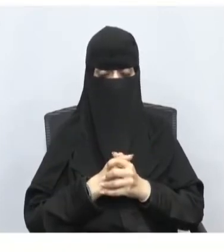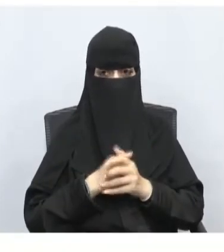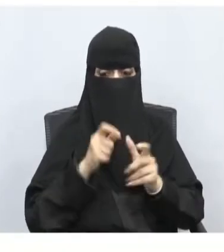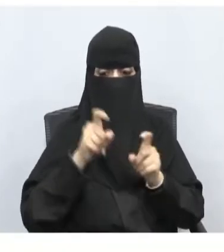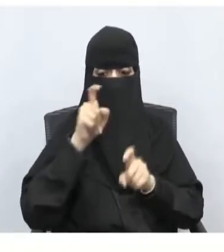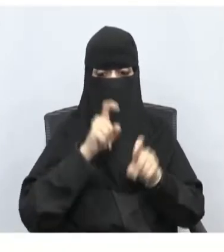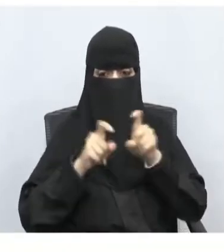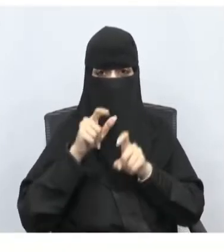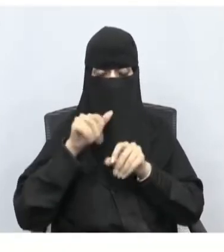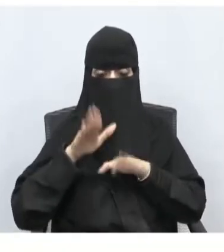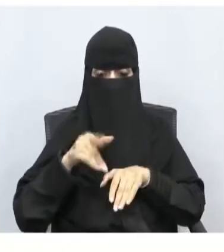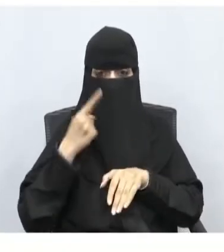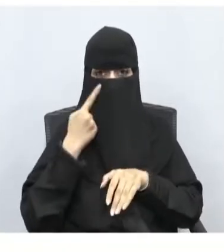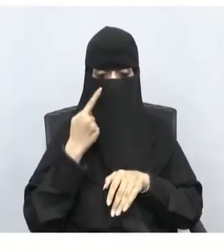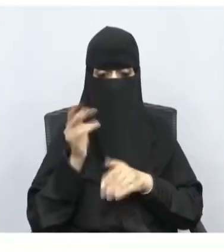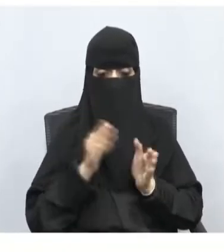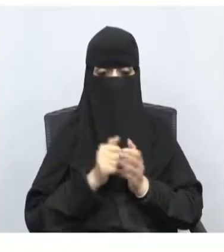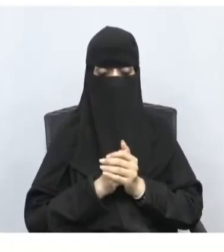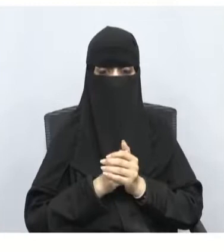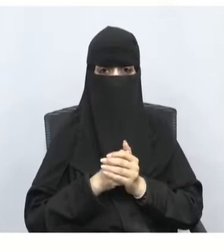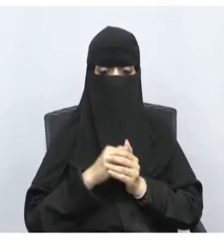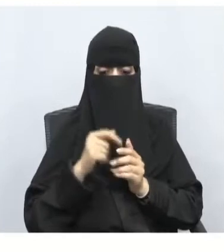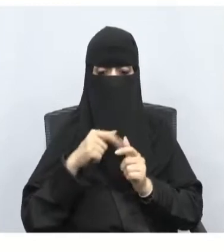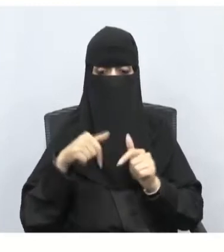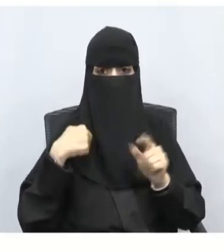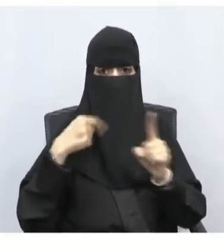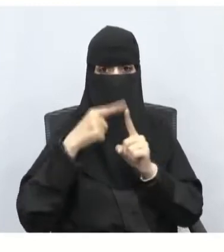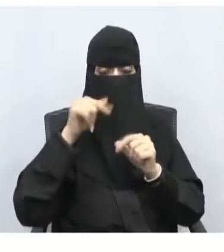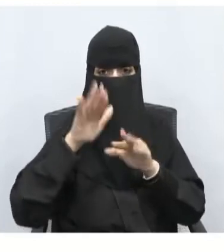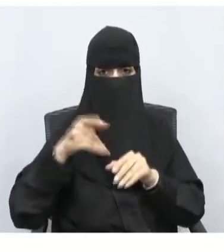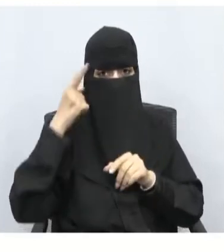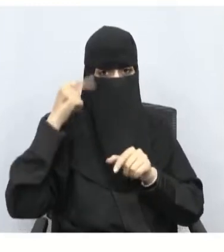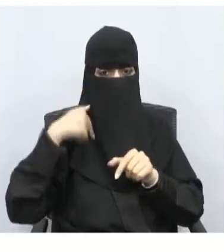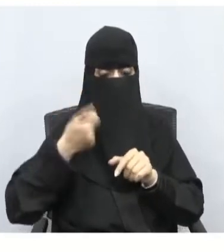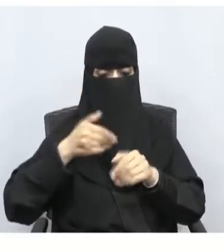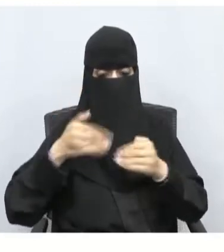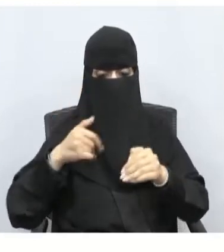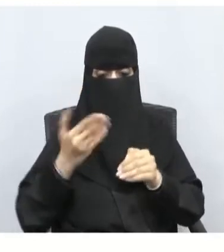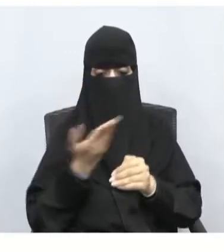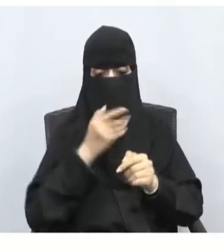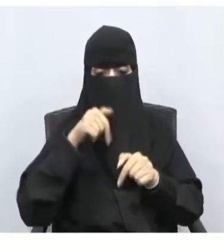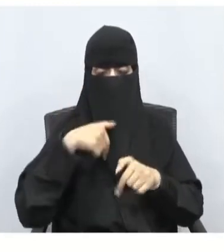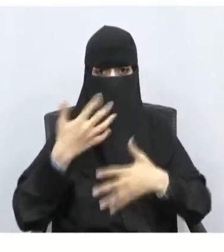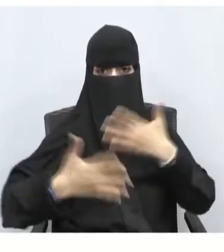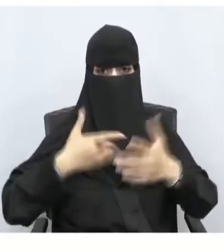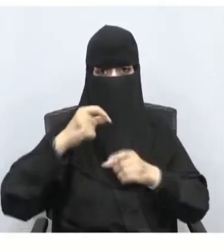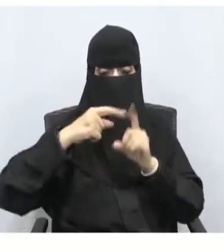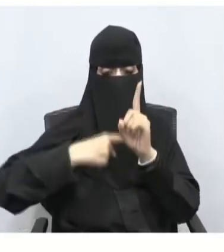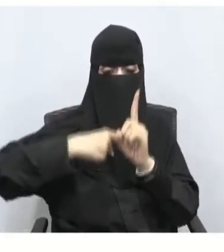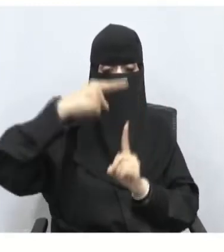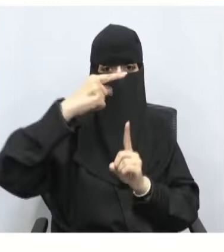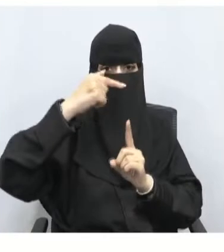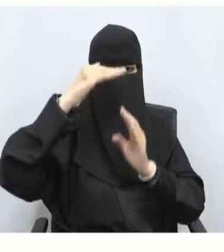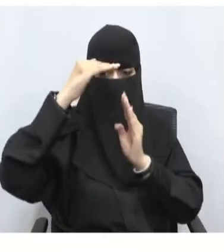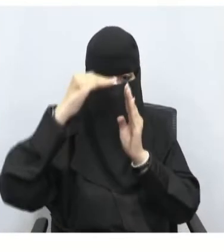لدينا هذا النشاط، الهدف من النشاط التعرف على تأثير الطاقة في علو